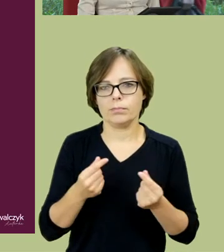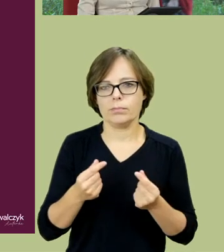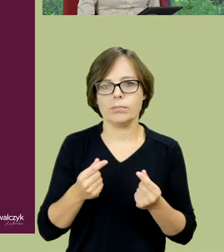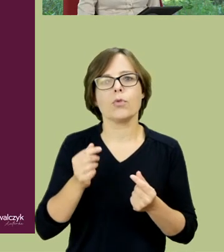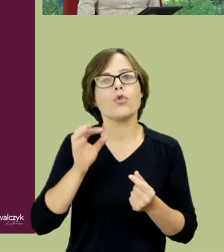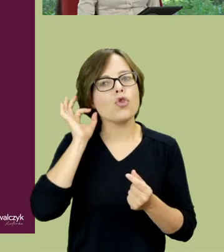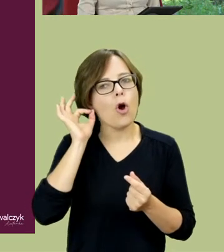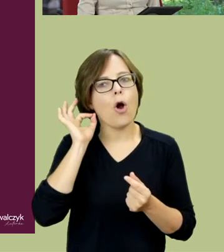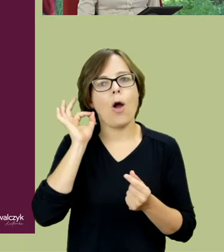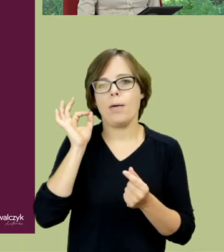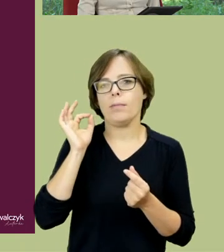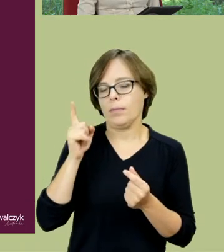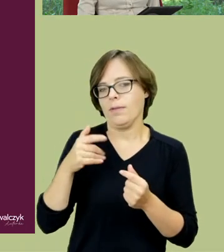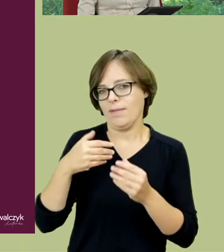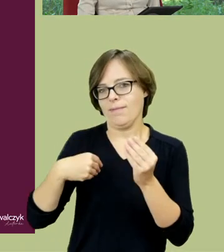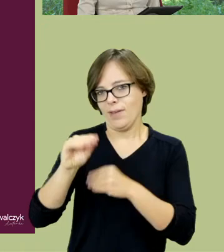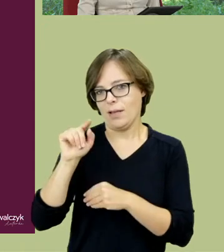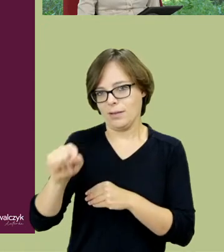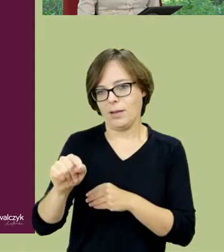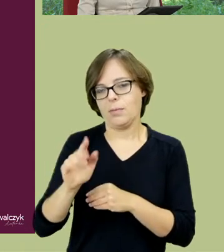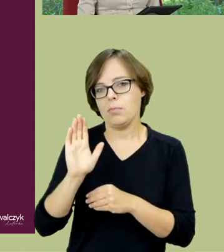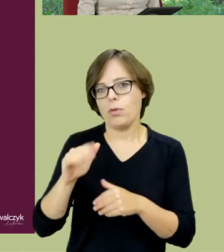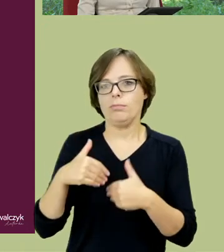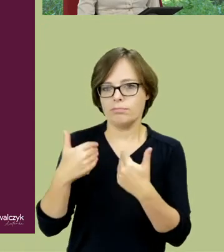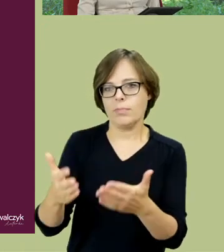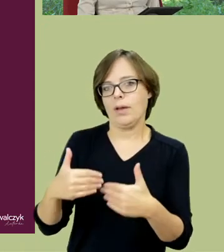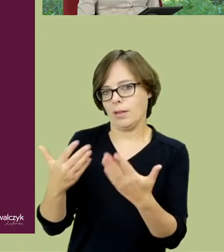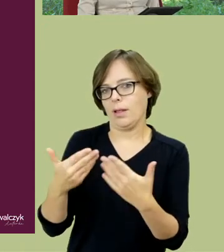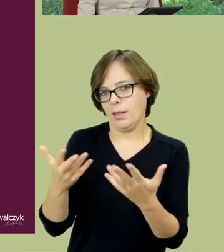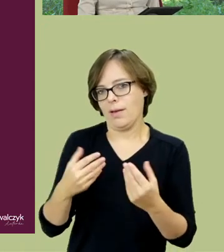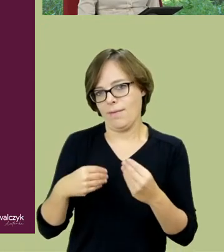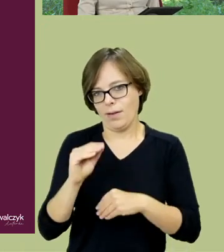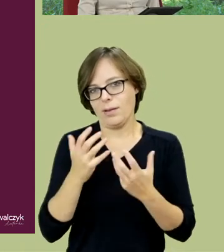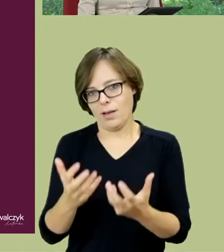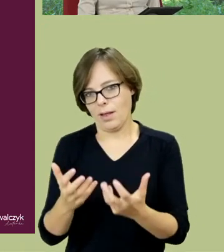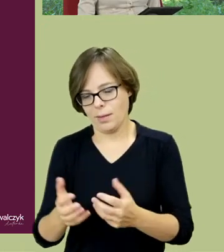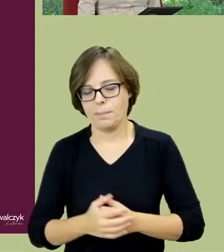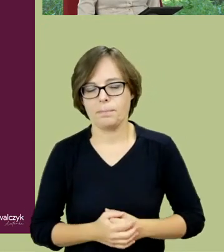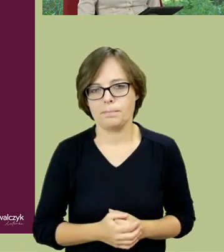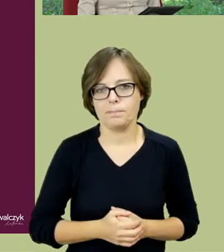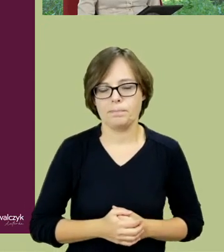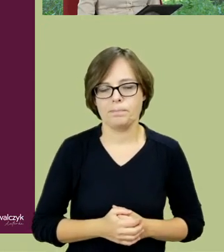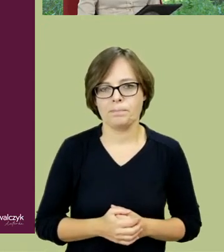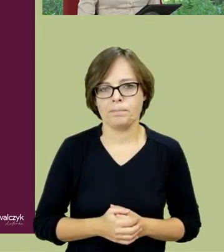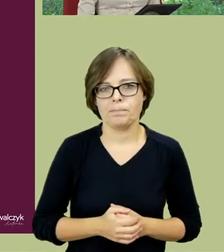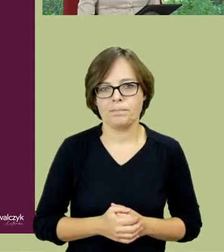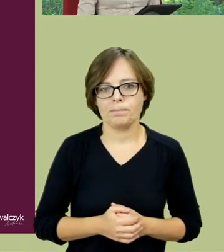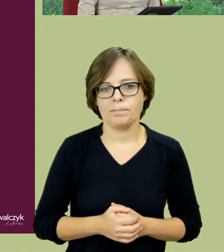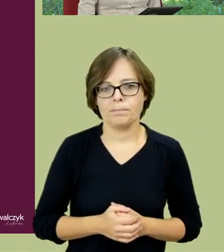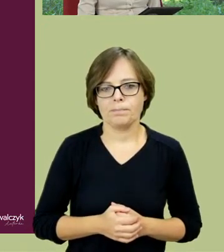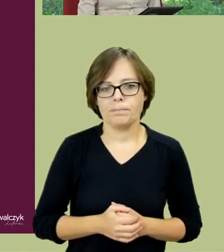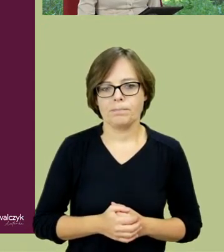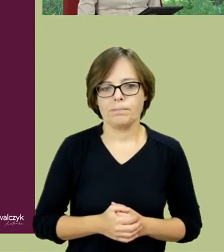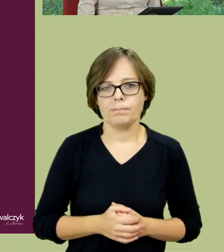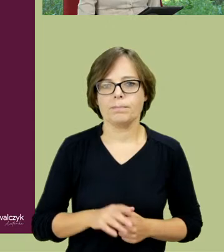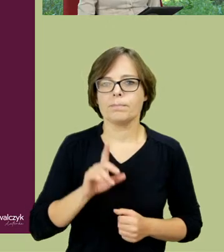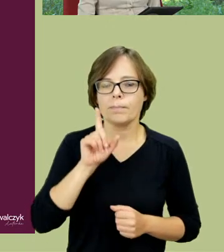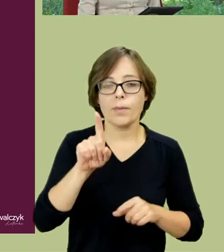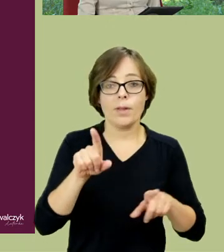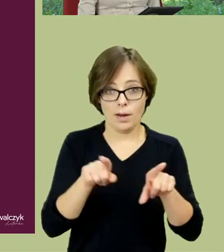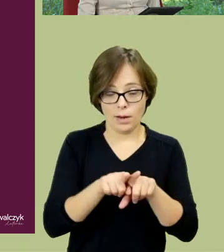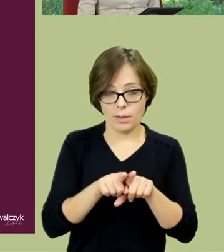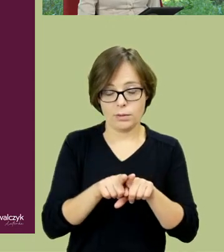częściej i z biegiem lat coraz chętniej powierzana. Ale również